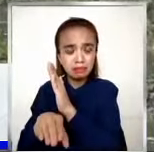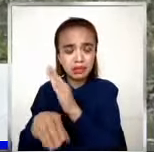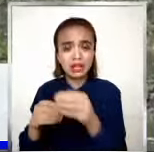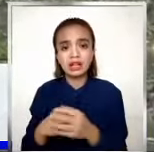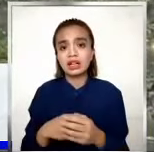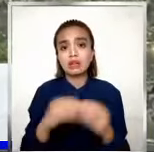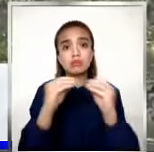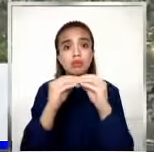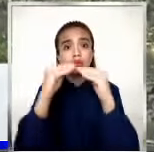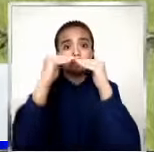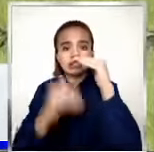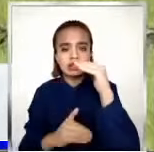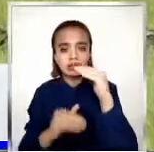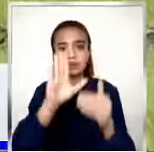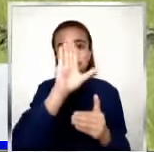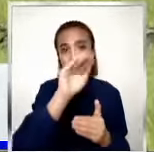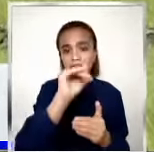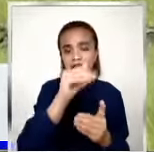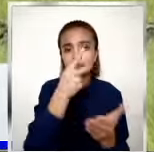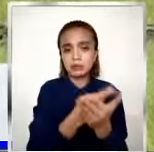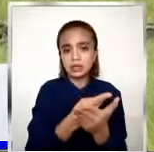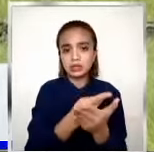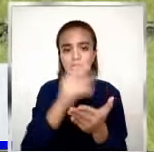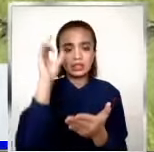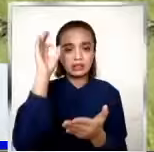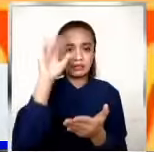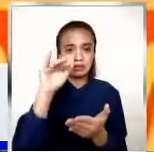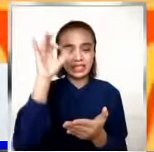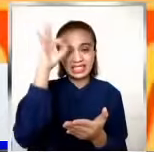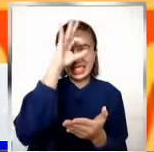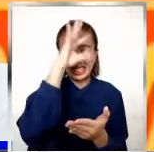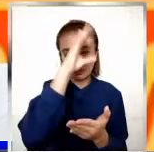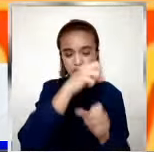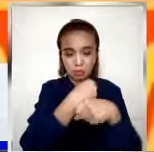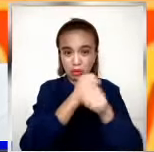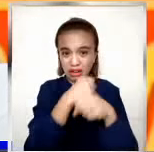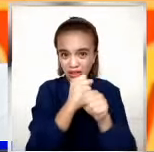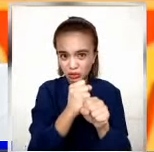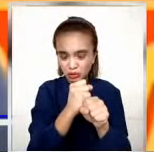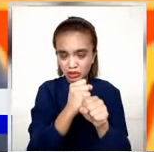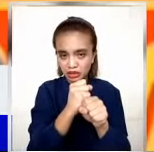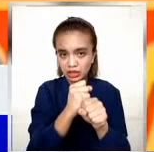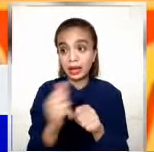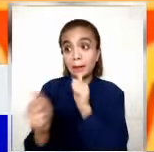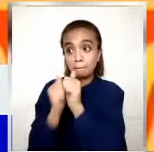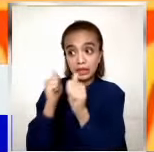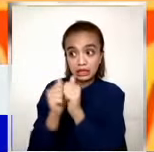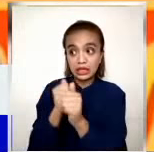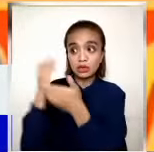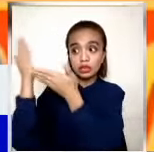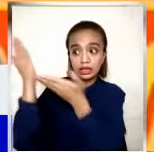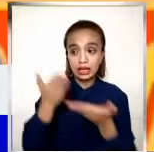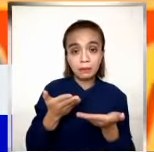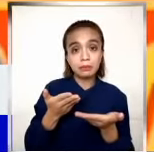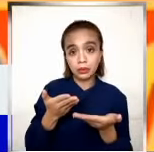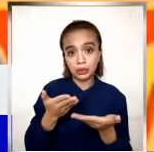pesos and 50 centavos. Ibig sabihin, kontrolado ng importer yung mga bigas.